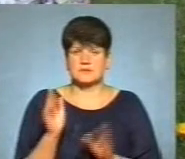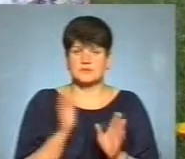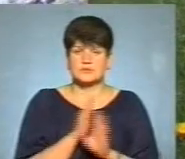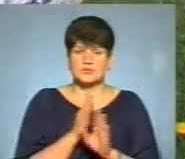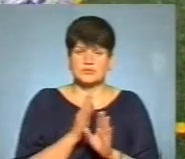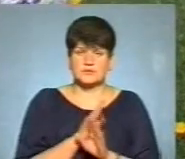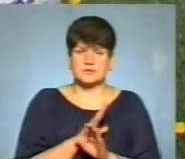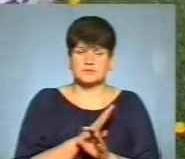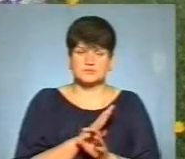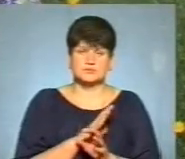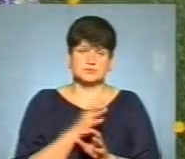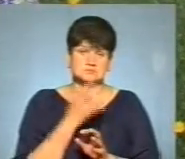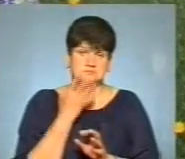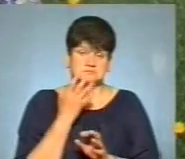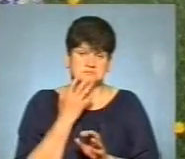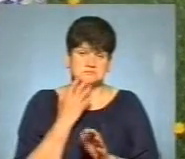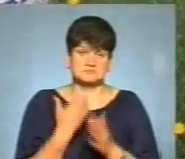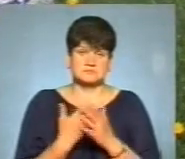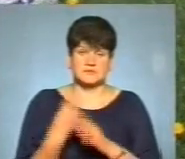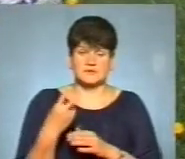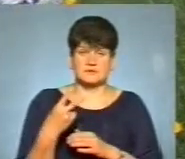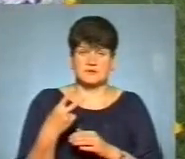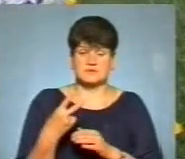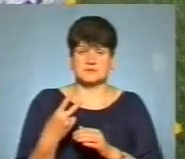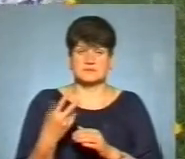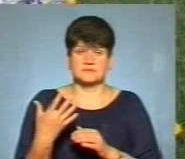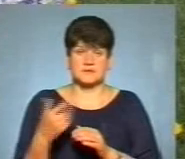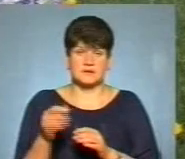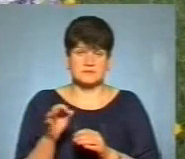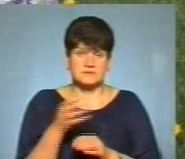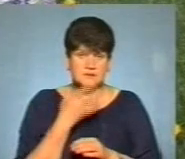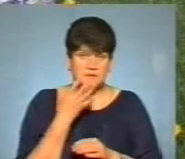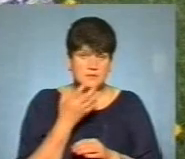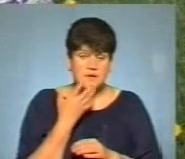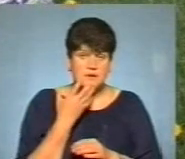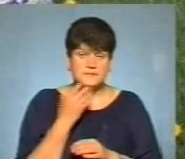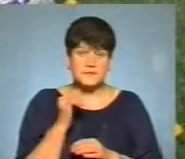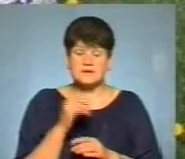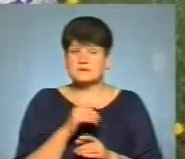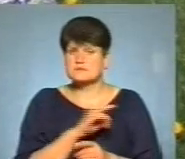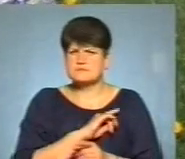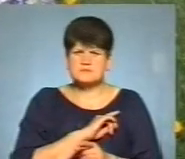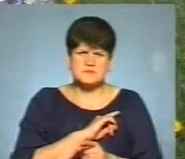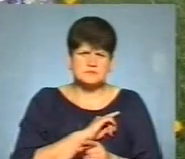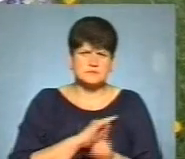у землі прогрілася, було там десь в районі 28 градусів тепла, ось, і різко